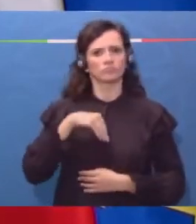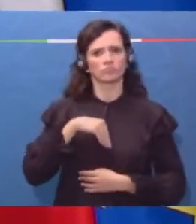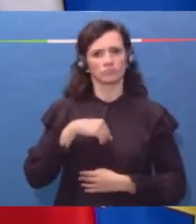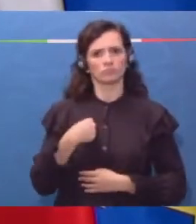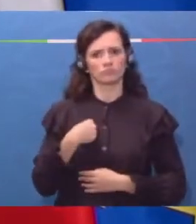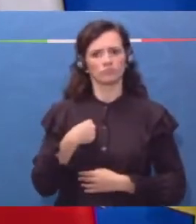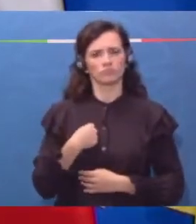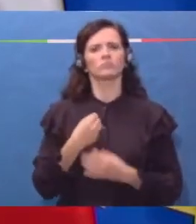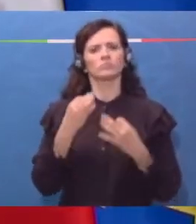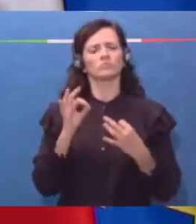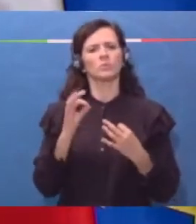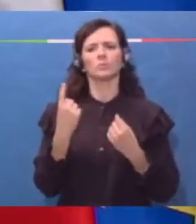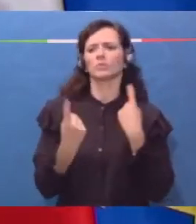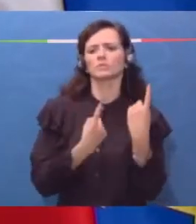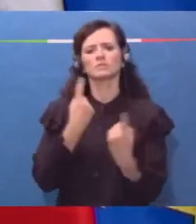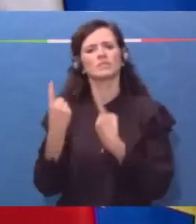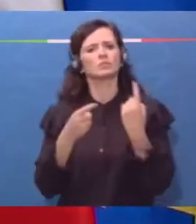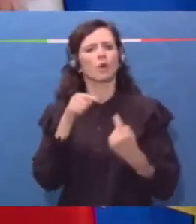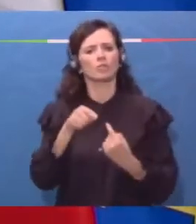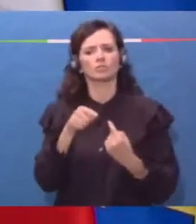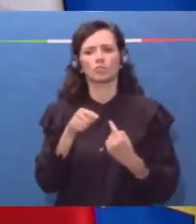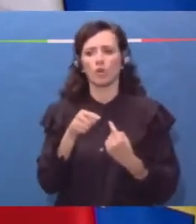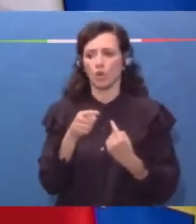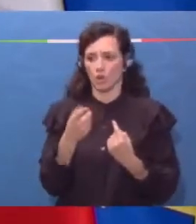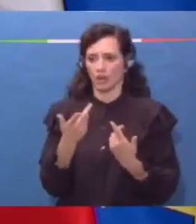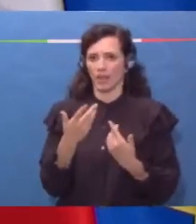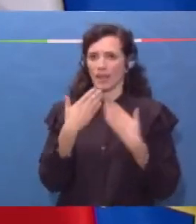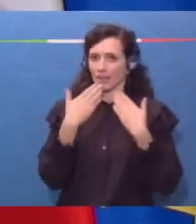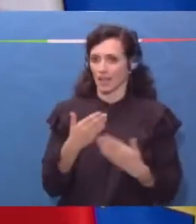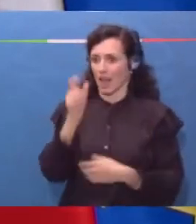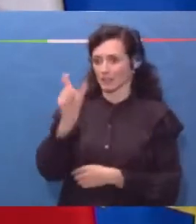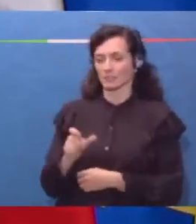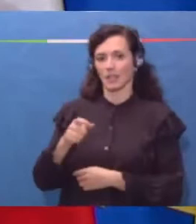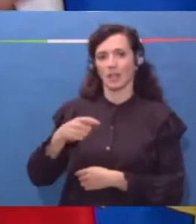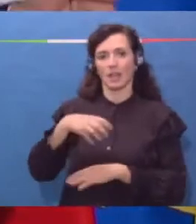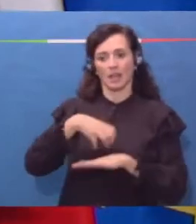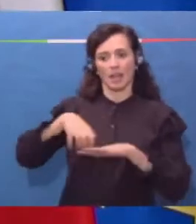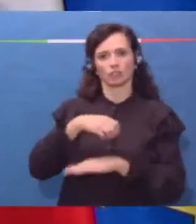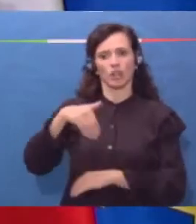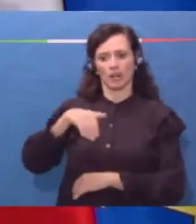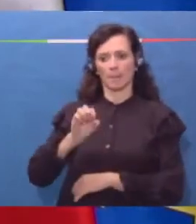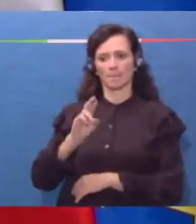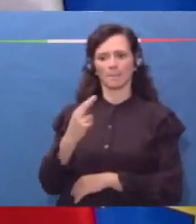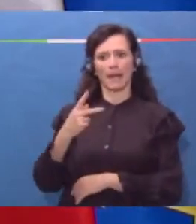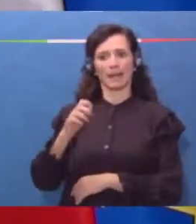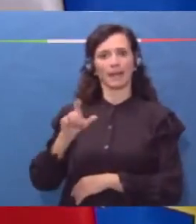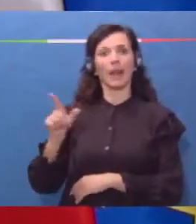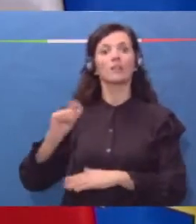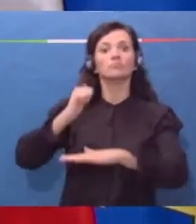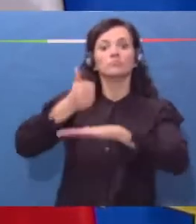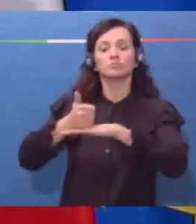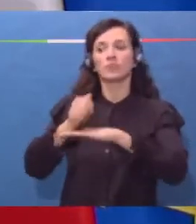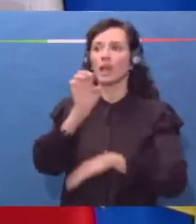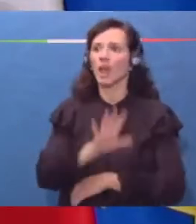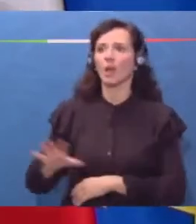la condizione perché esista. La cancelliera Merkel non ha dominato in Europa per vari anni, tutte le decisioni